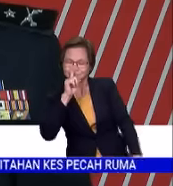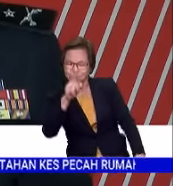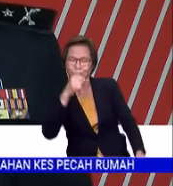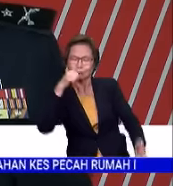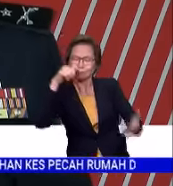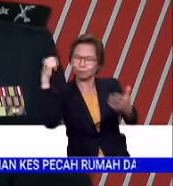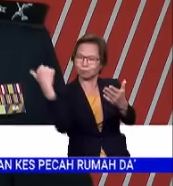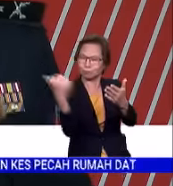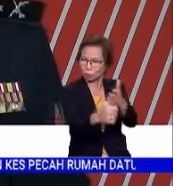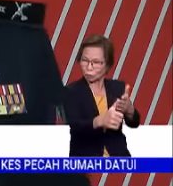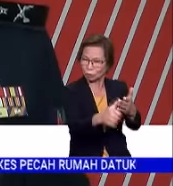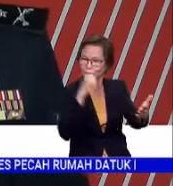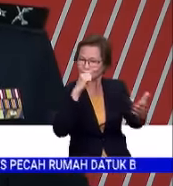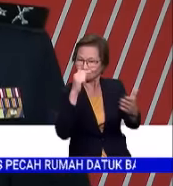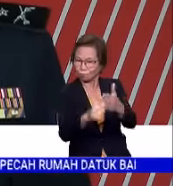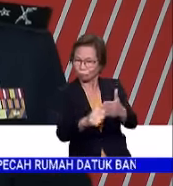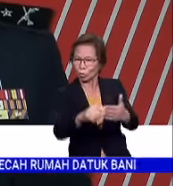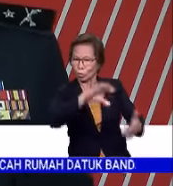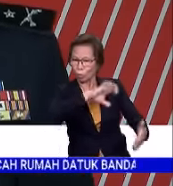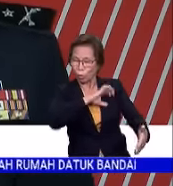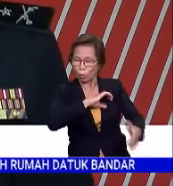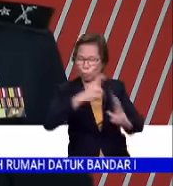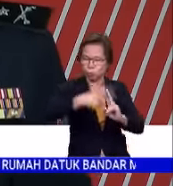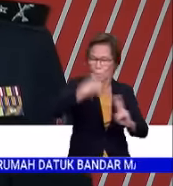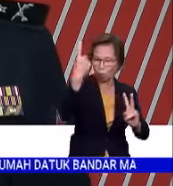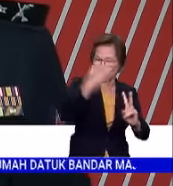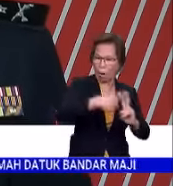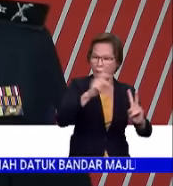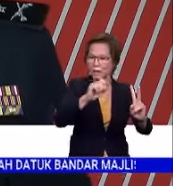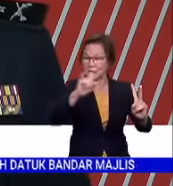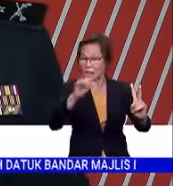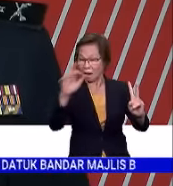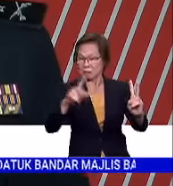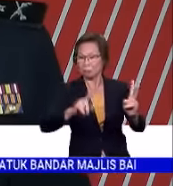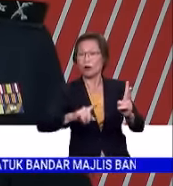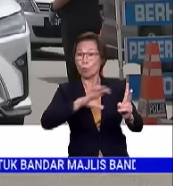surat yang anggota polis di Sekatan Jalan Raya akan check.